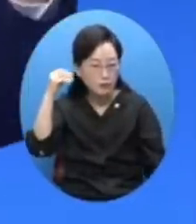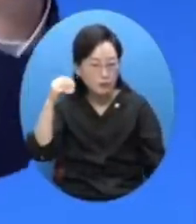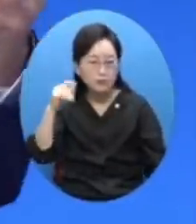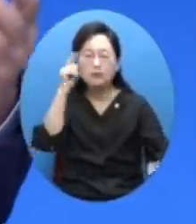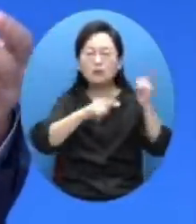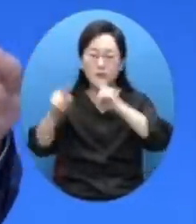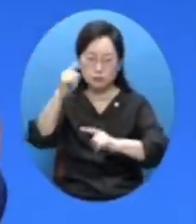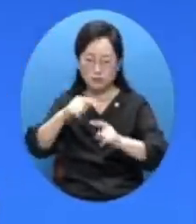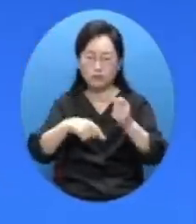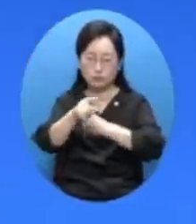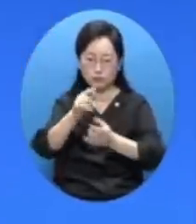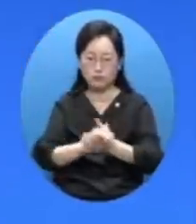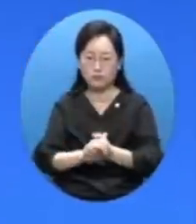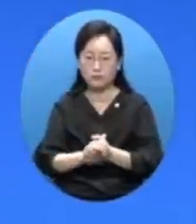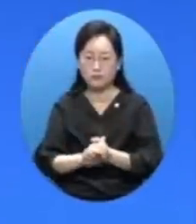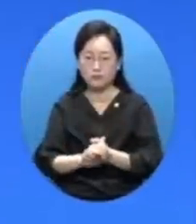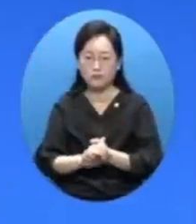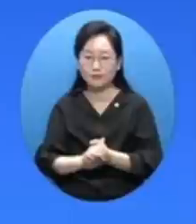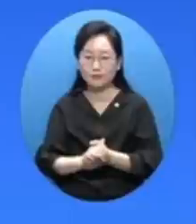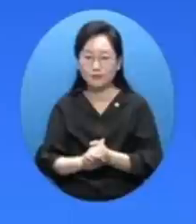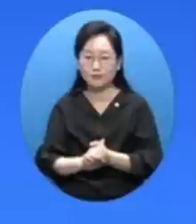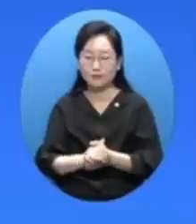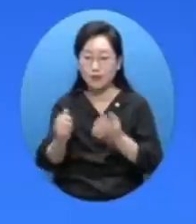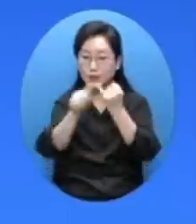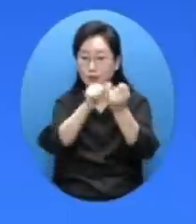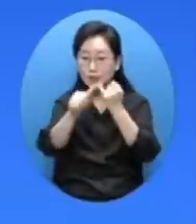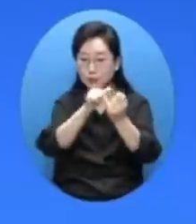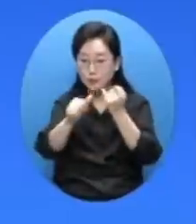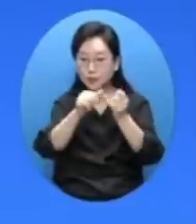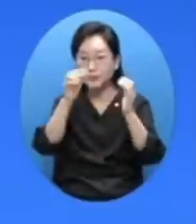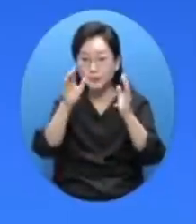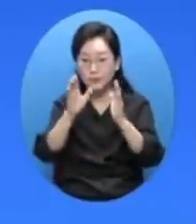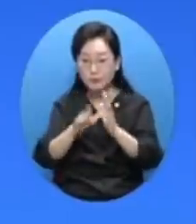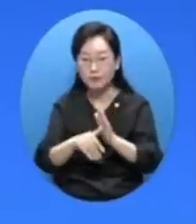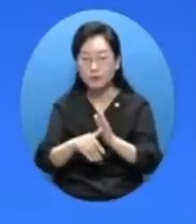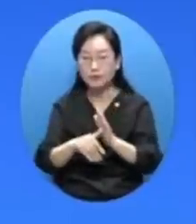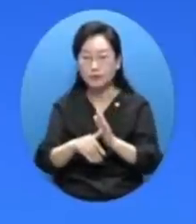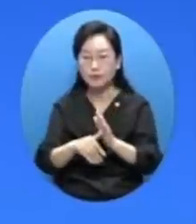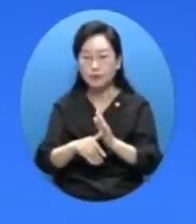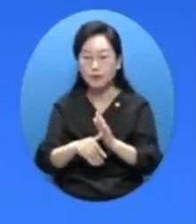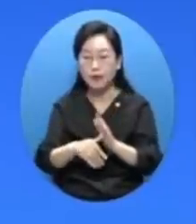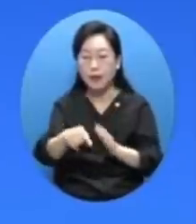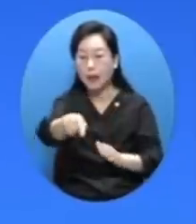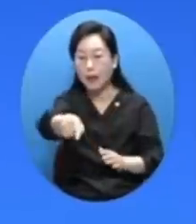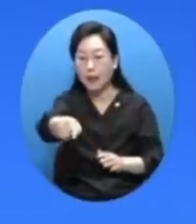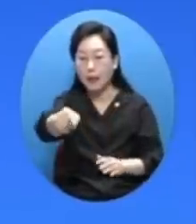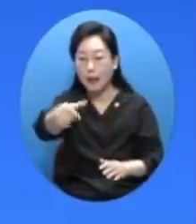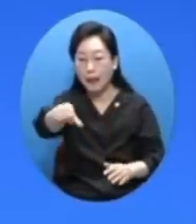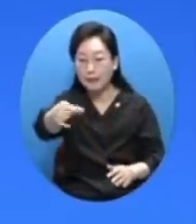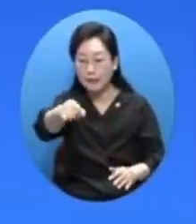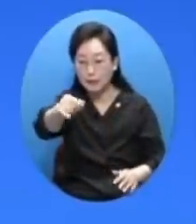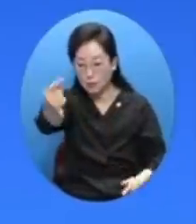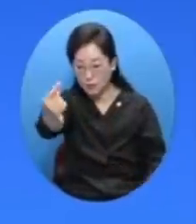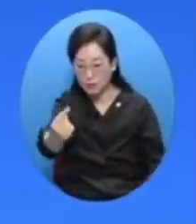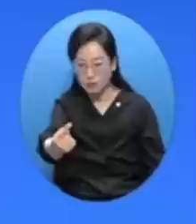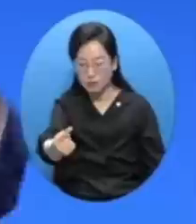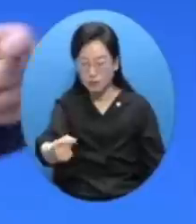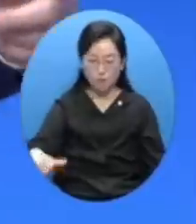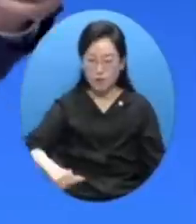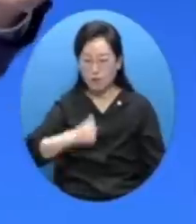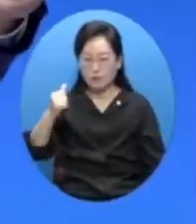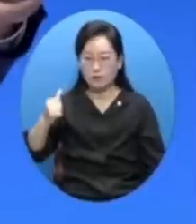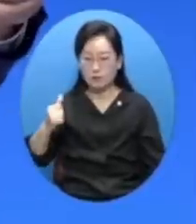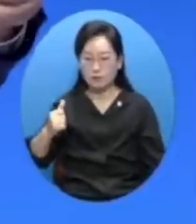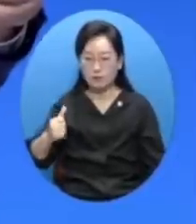집을 떠났다고 합니다 부부가 싸우는데 앞에 아이가 보니까 그냥 화나서